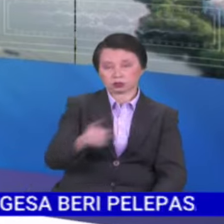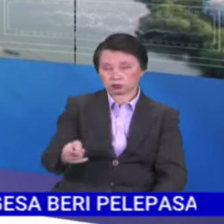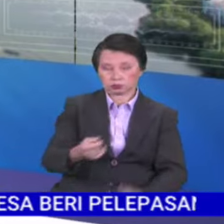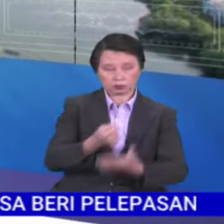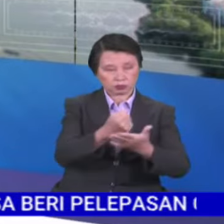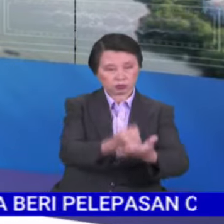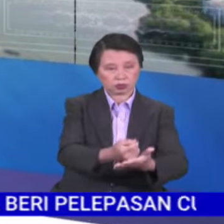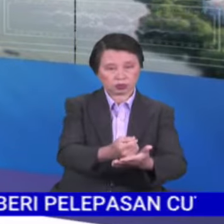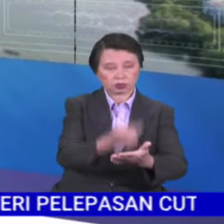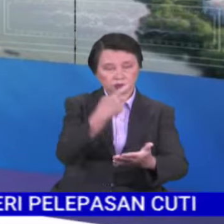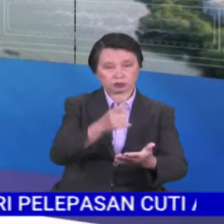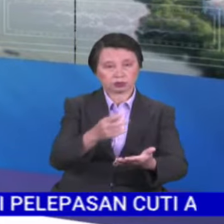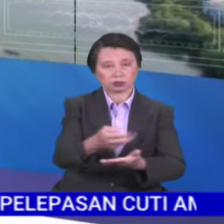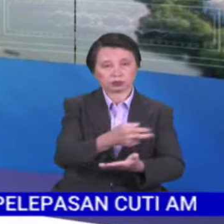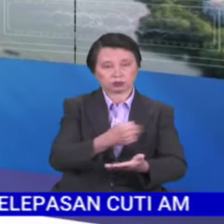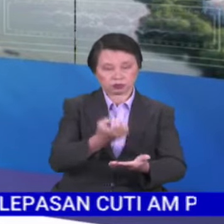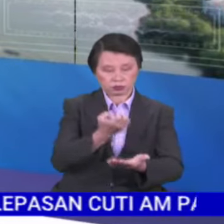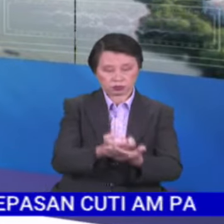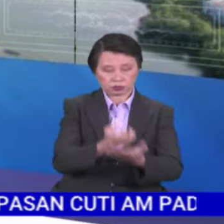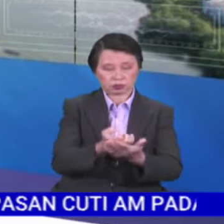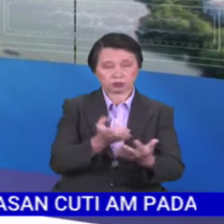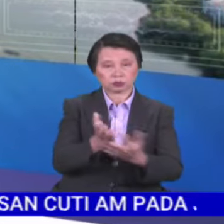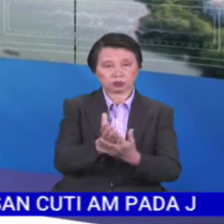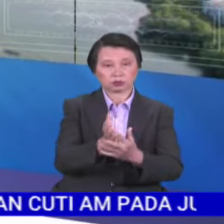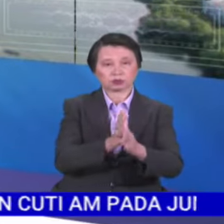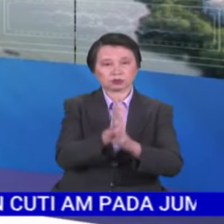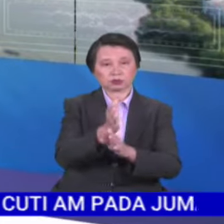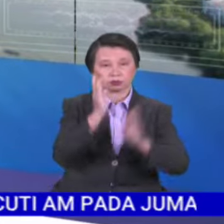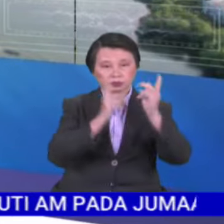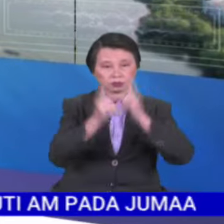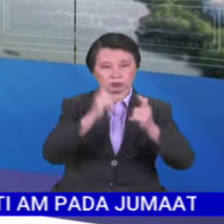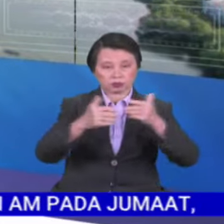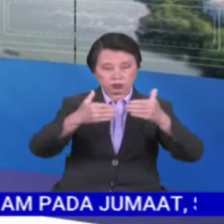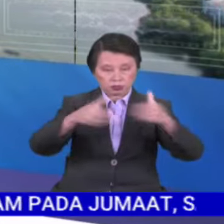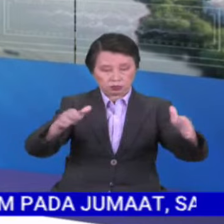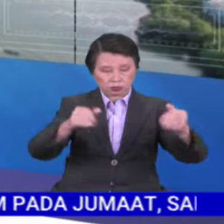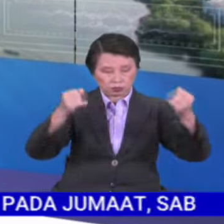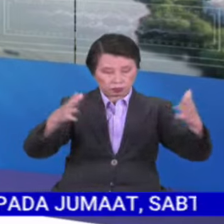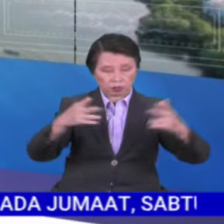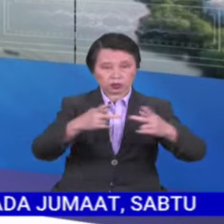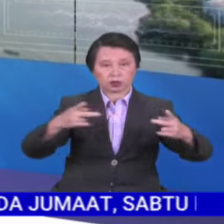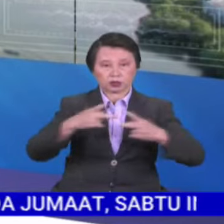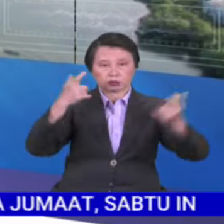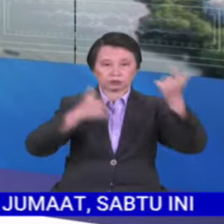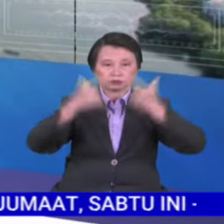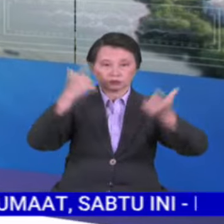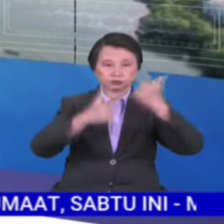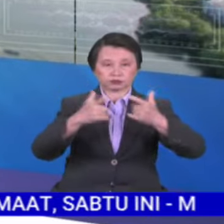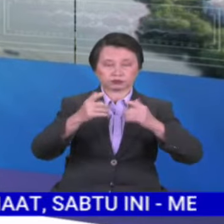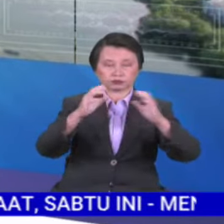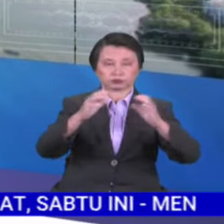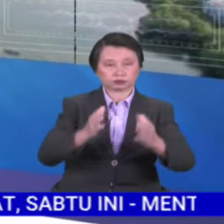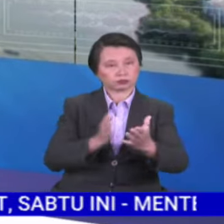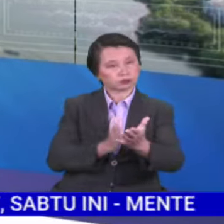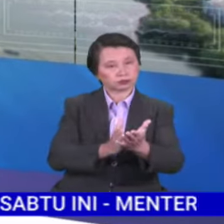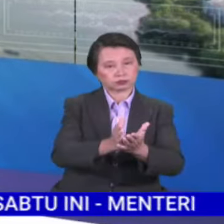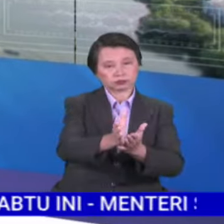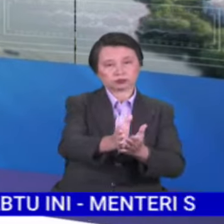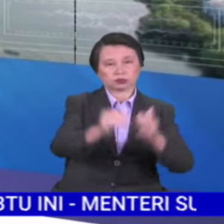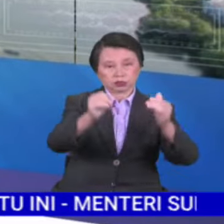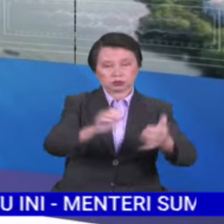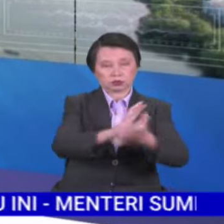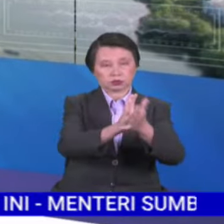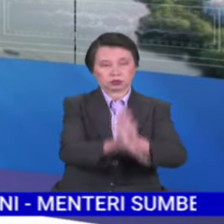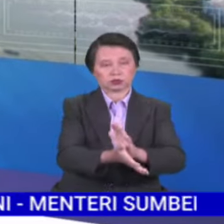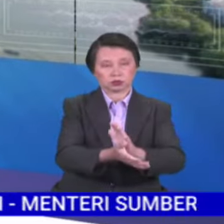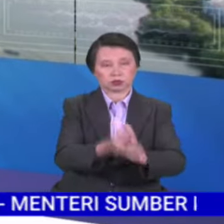membantu meningkatkan hasil ekonomi negeri melalui sektor pelancongan, pembukaan lebih banyak kawasan pelancongan secara tidak langsung mampu